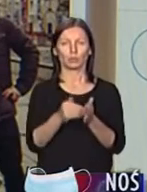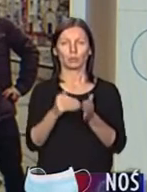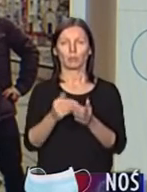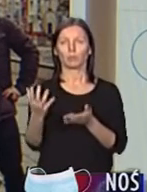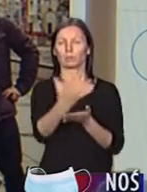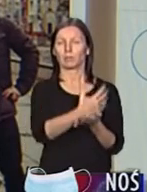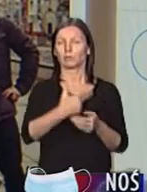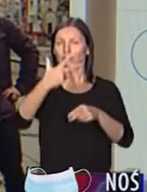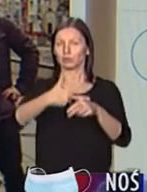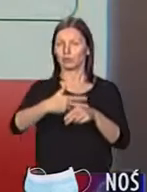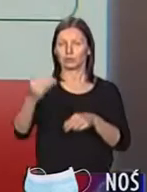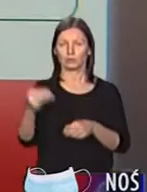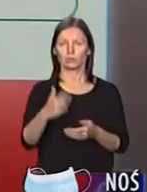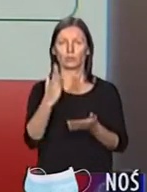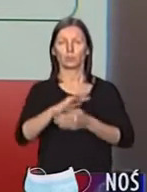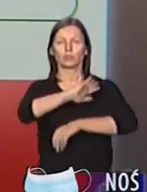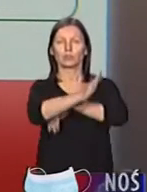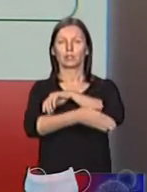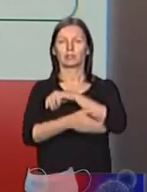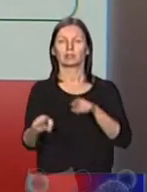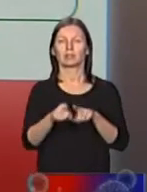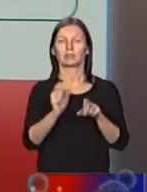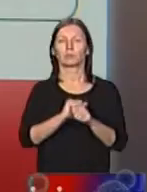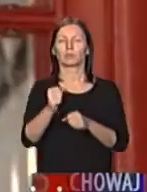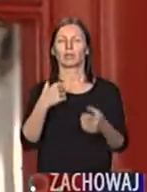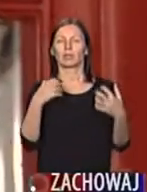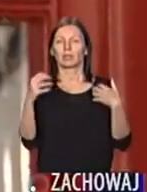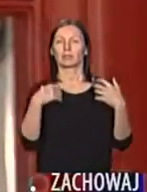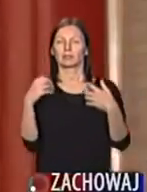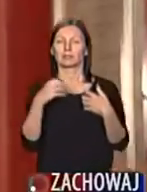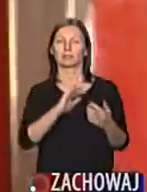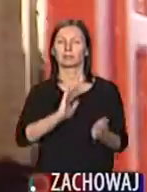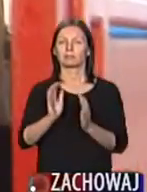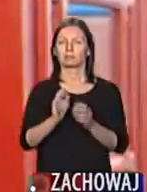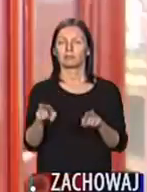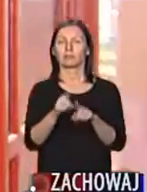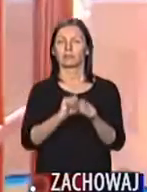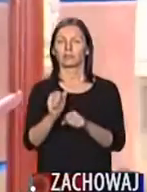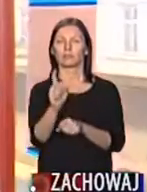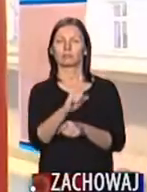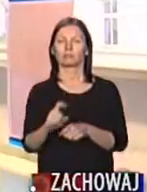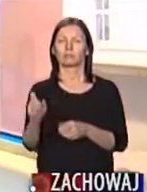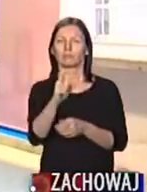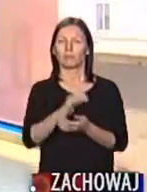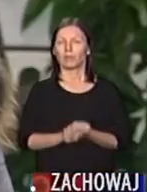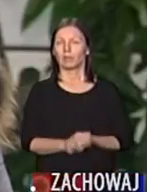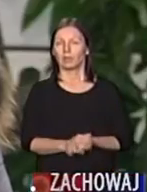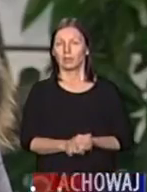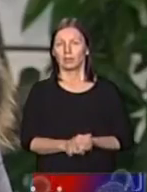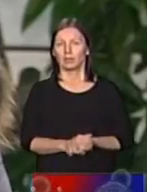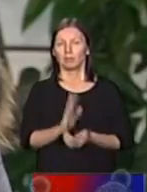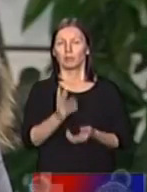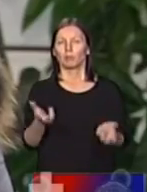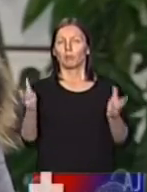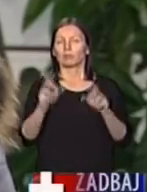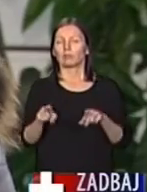30. Inicjatywę wspiera koszaliński artysta Cukin, który zadba o atrakcyjność wizualną budki. Jestem za tym, żeby takie rzeczy